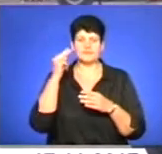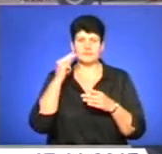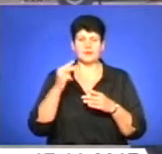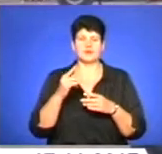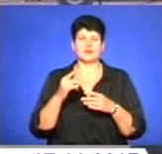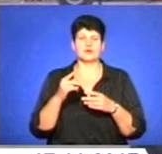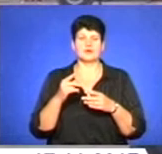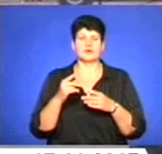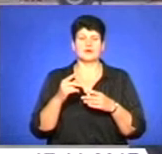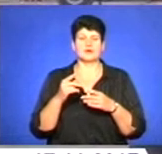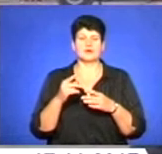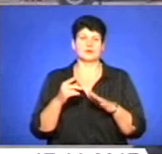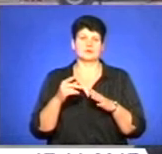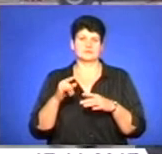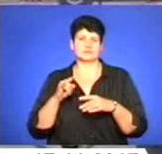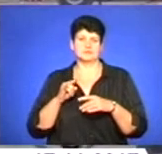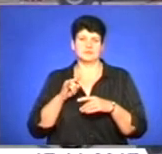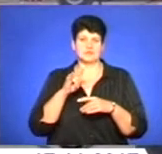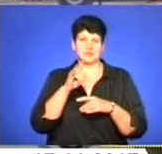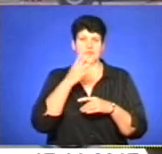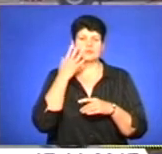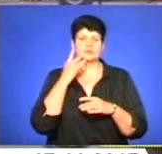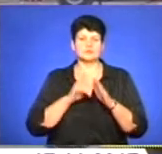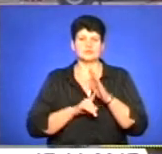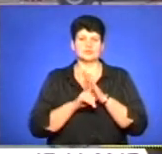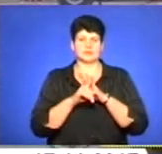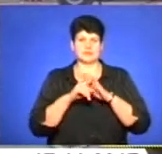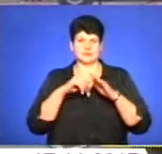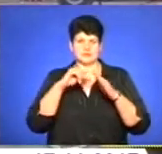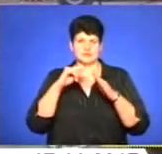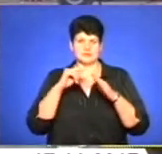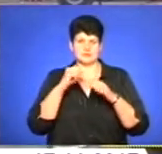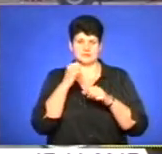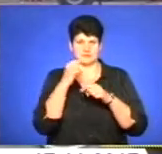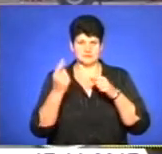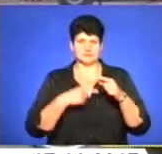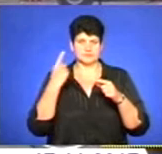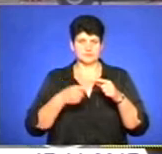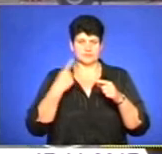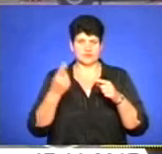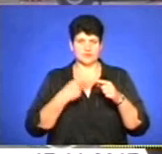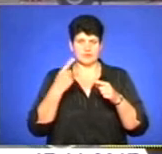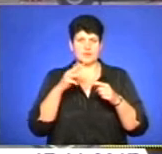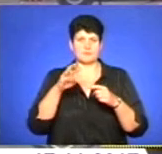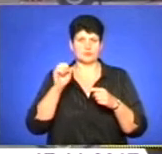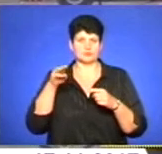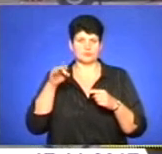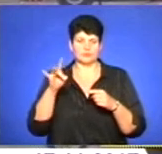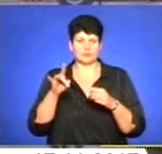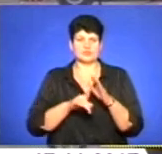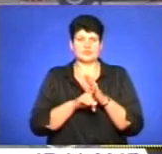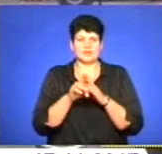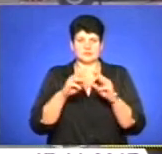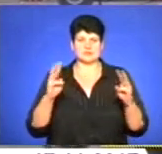повітряне судно під час запуску двигуна з пасажирами на борту, в повітряному судні відбувся загорання